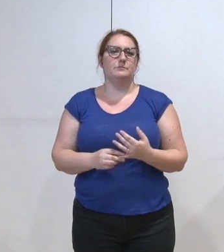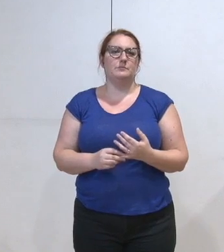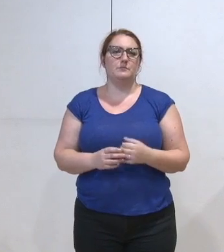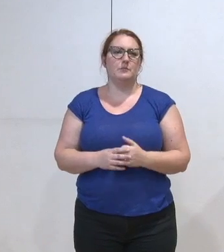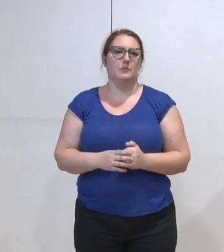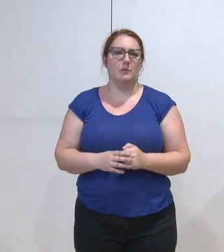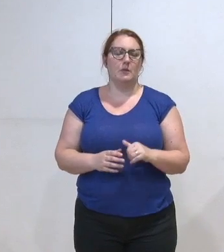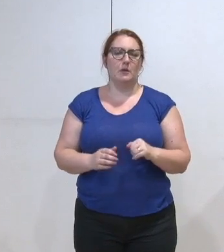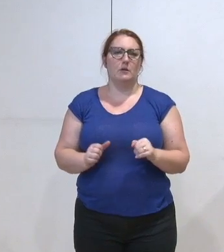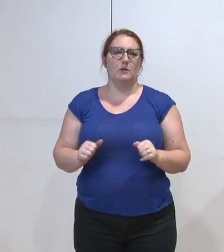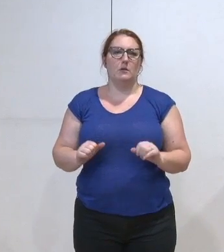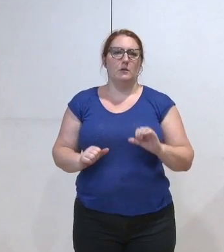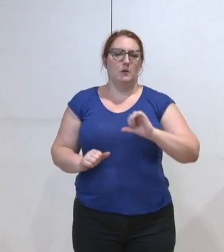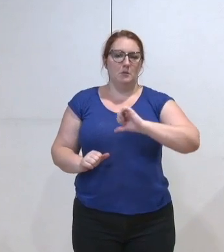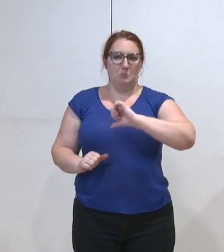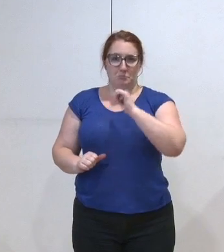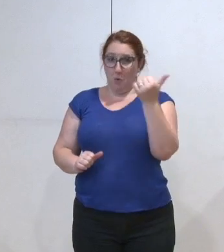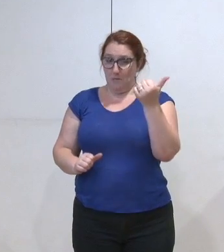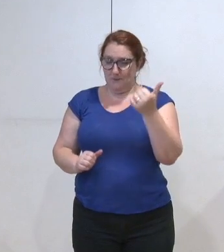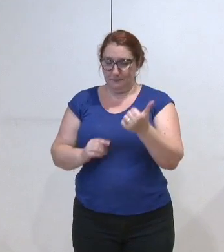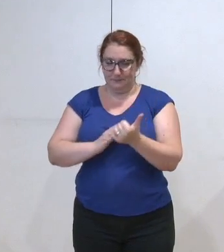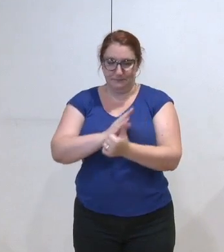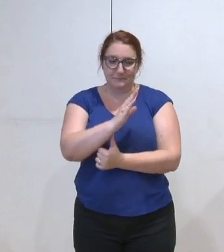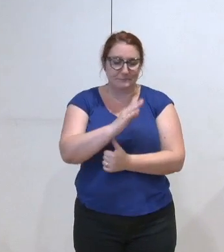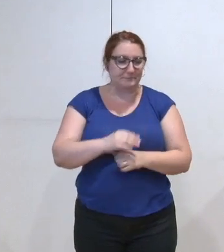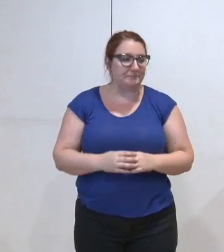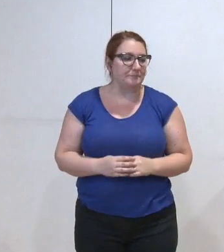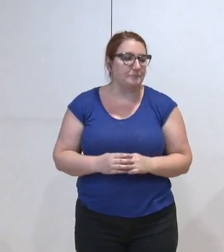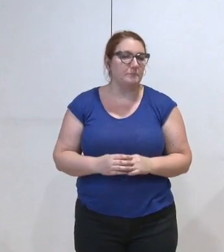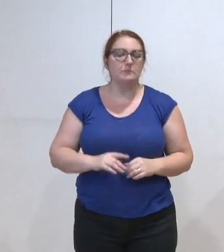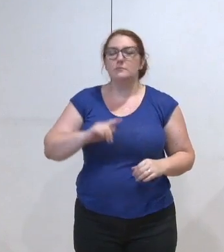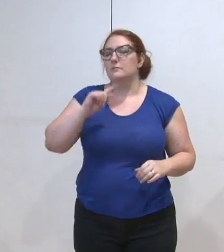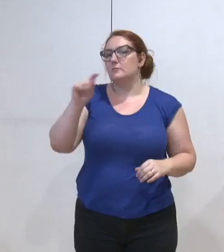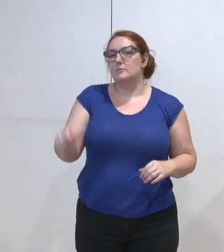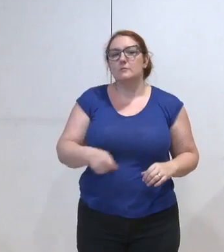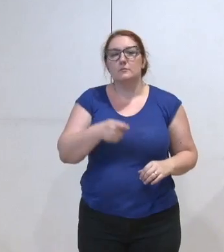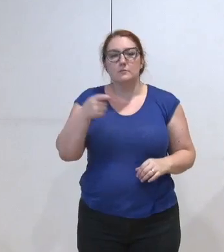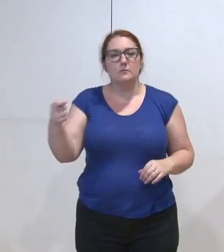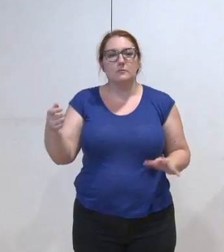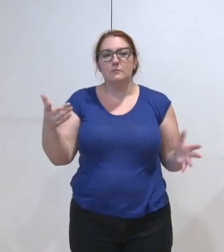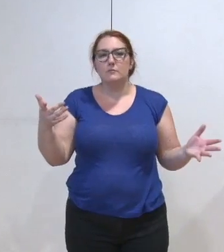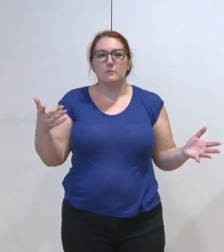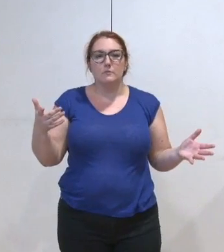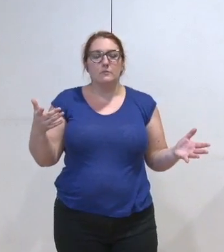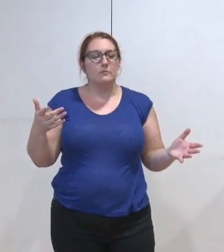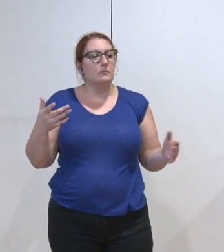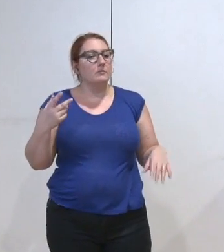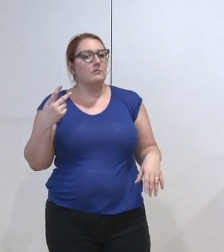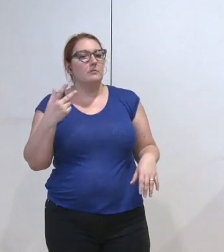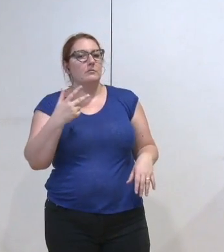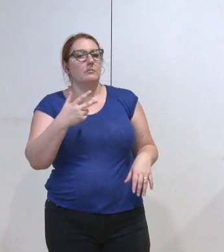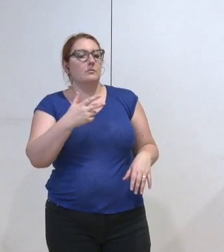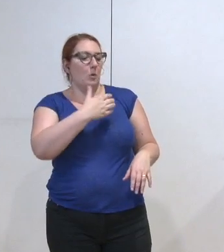la première chose c'est que euh on évidemment on ne peut que euh je dirais louer la démarche qui a été initiée par les